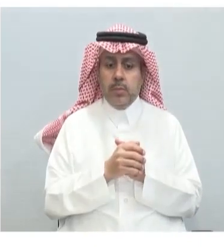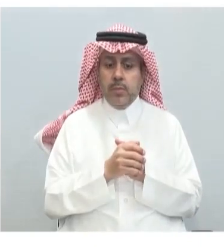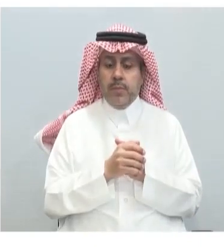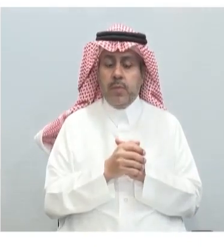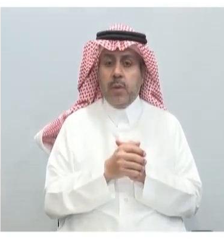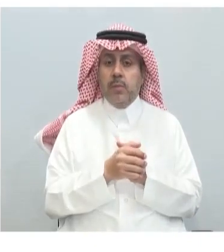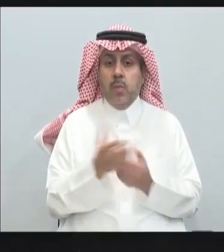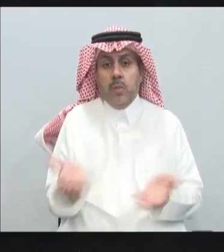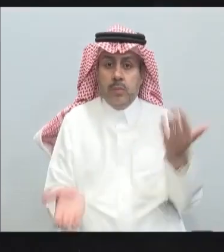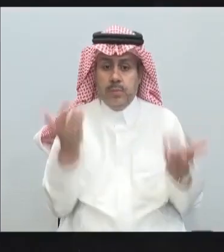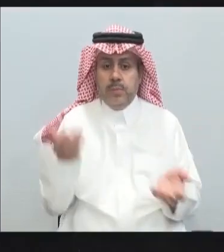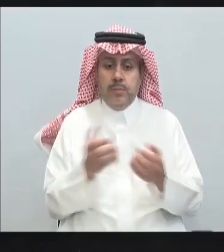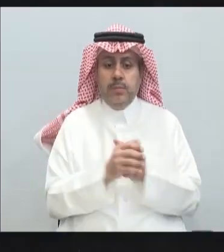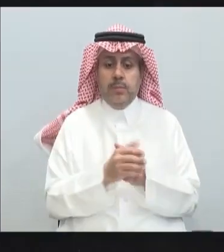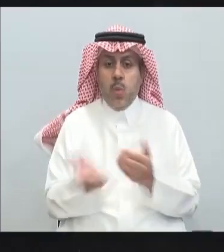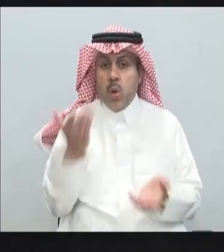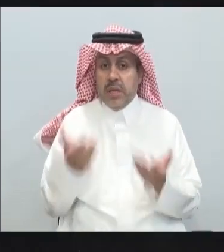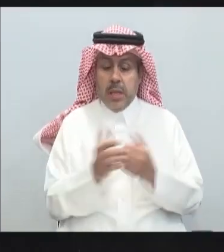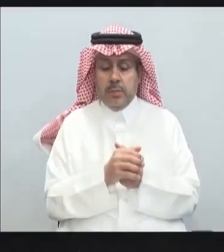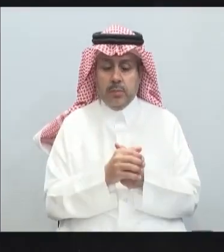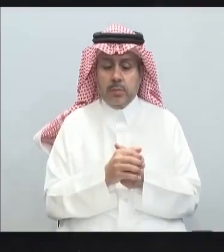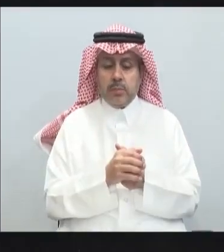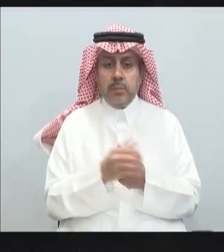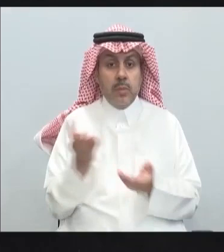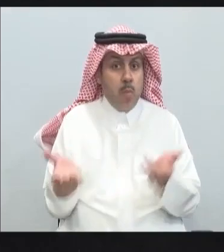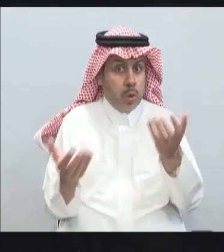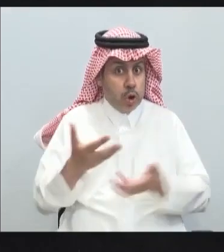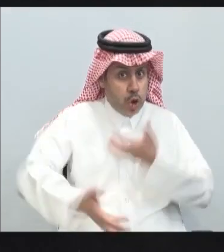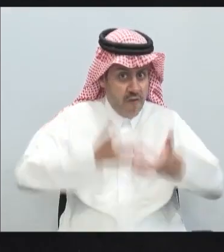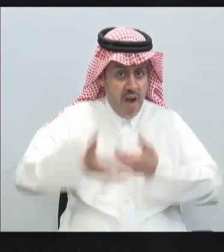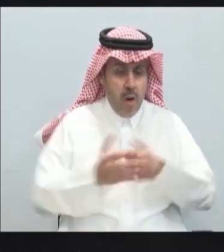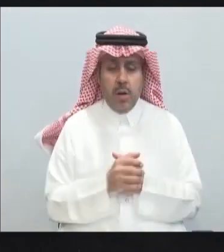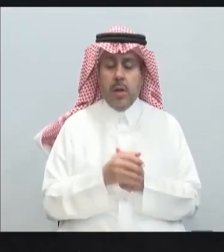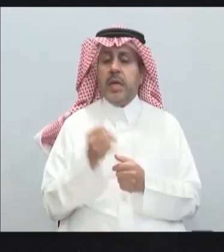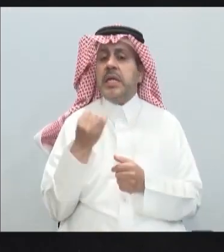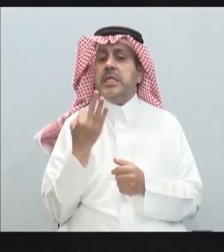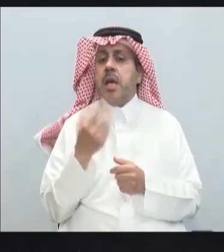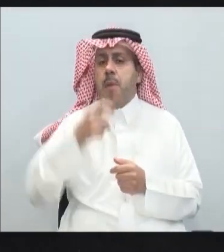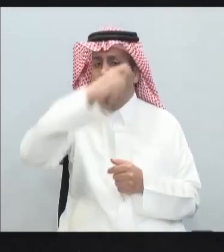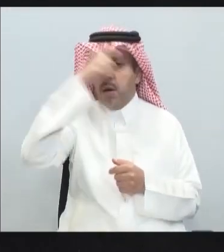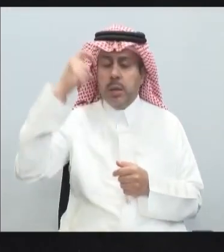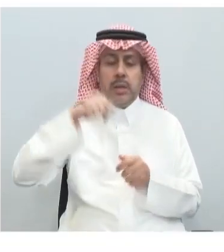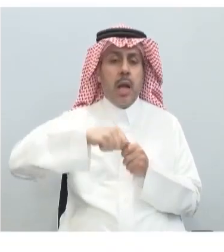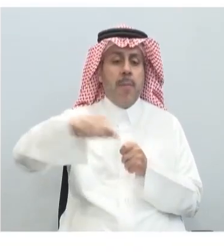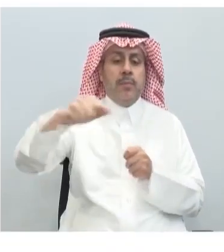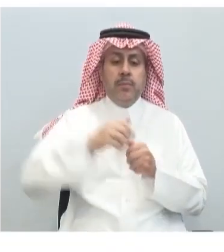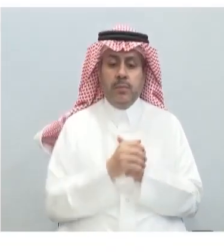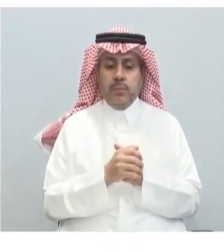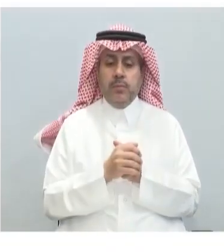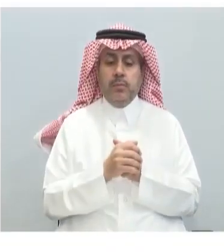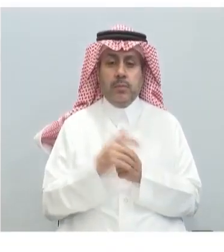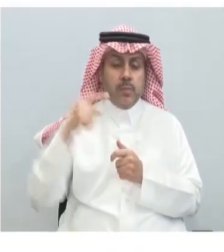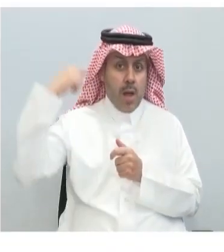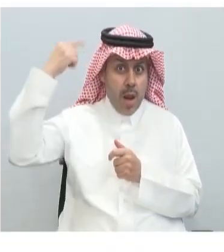كل من المركبات الثلاثه في معادله التفاعل المراد حساب حرارته القياسيه لها لاحظ لدي